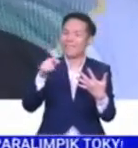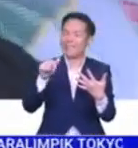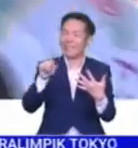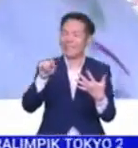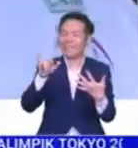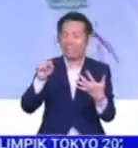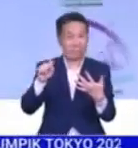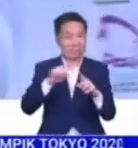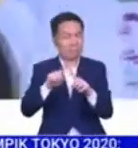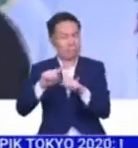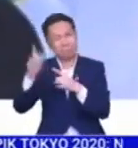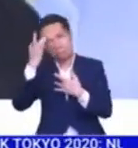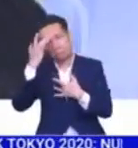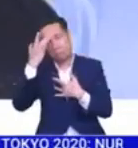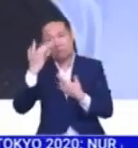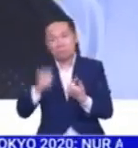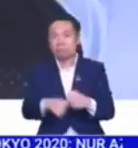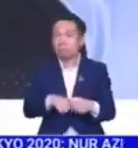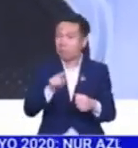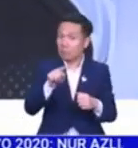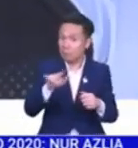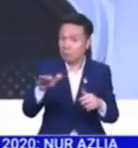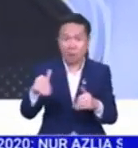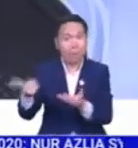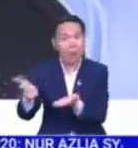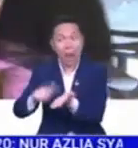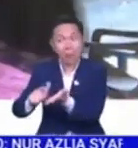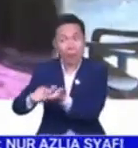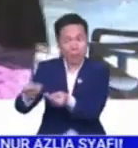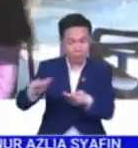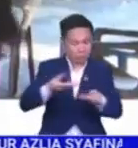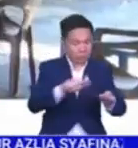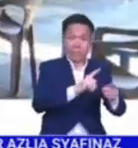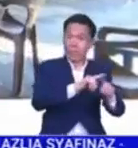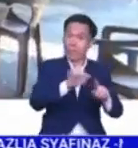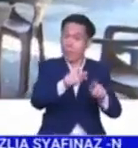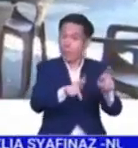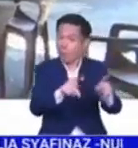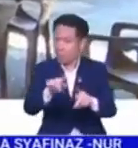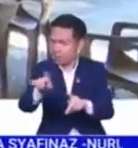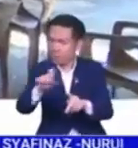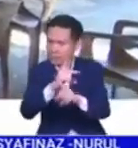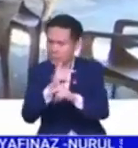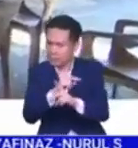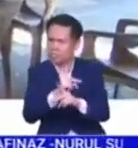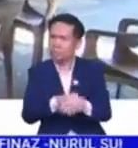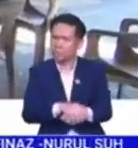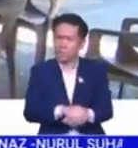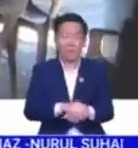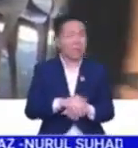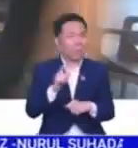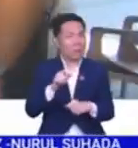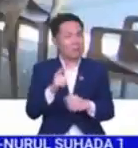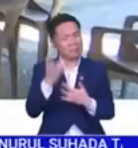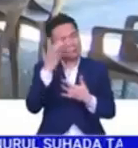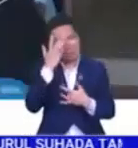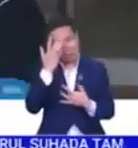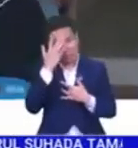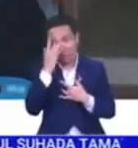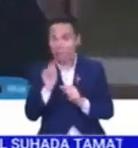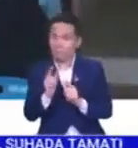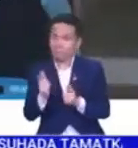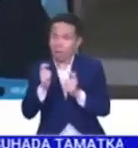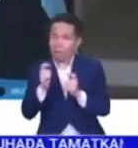walaupun pihaknya belum menerima laporan mengenai perkara itu, namun penduduk perlu berwaspada. Malah perlu bertindak mendapatkan rawatan di